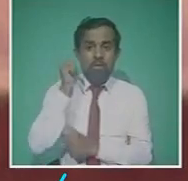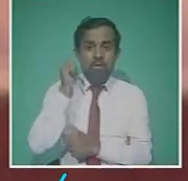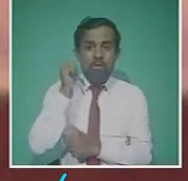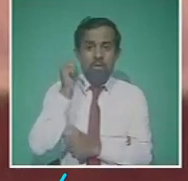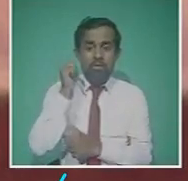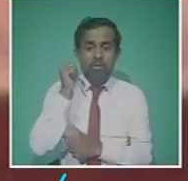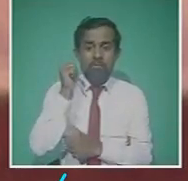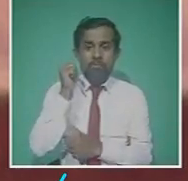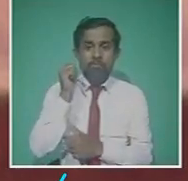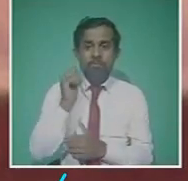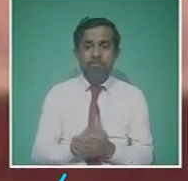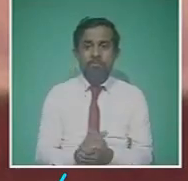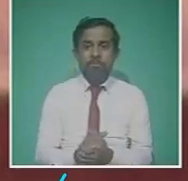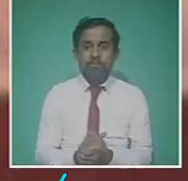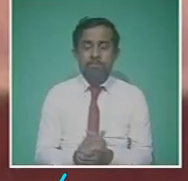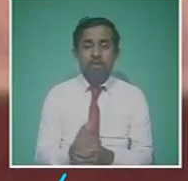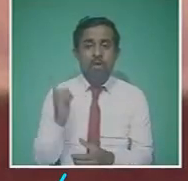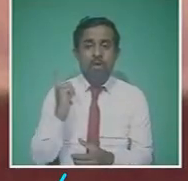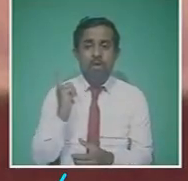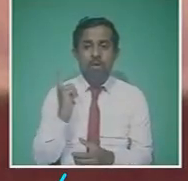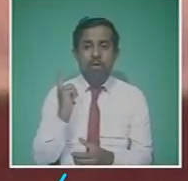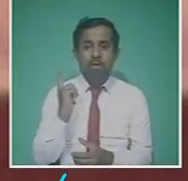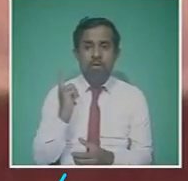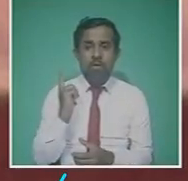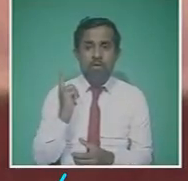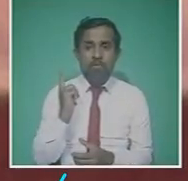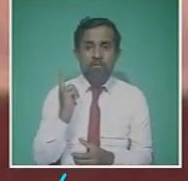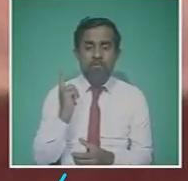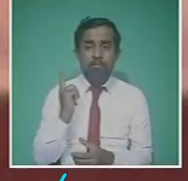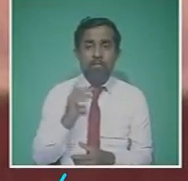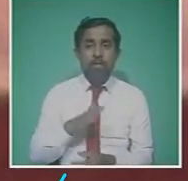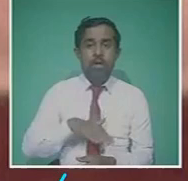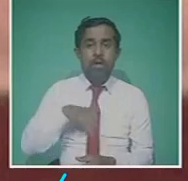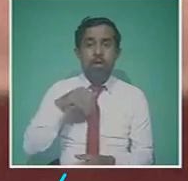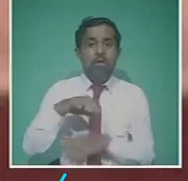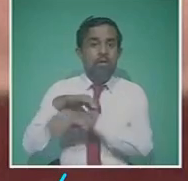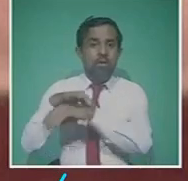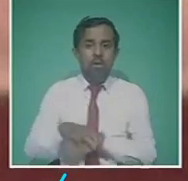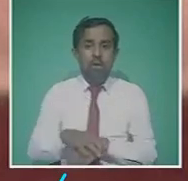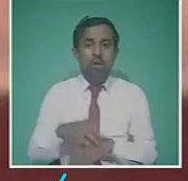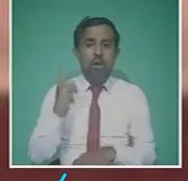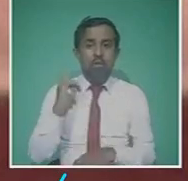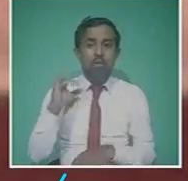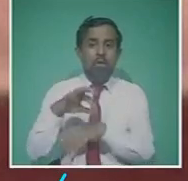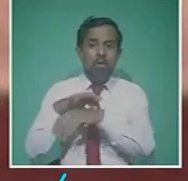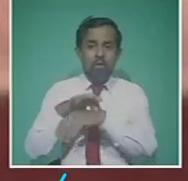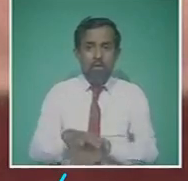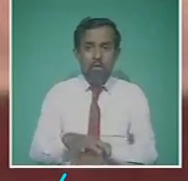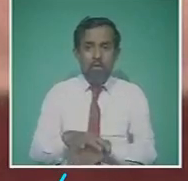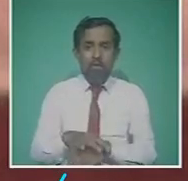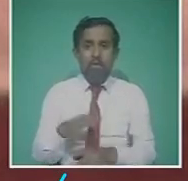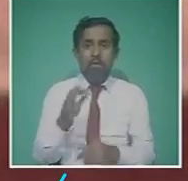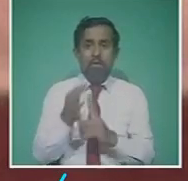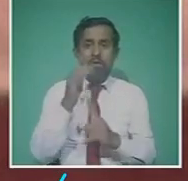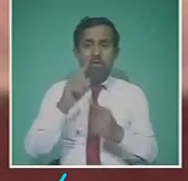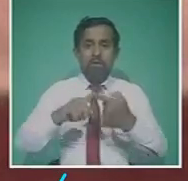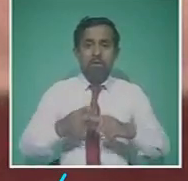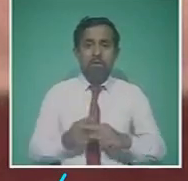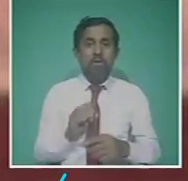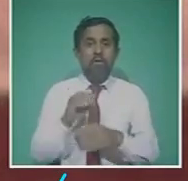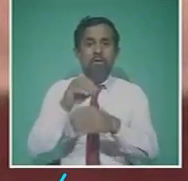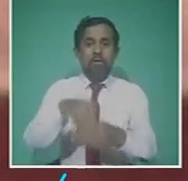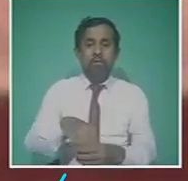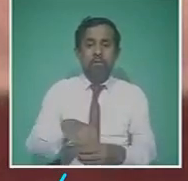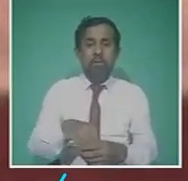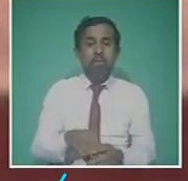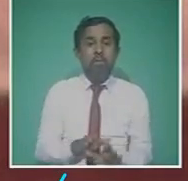හිටපු ආරක්ෂක ප්‍රධානියව ගෙනල්ලා හමුදාපතිවරයව ගෙනල්ලා ජනාධිපති චන්දර ඉදිරිපත් කළා